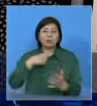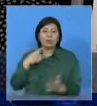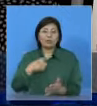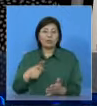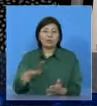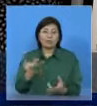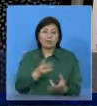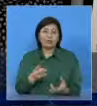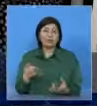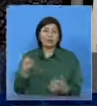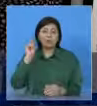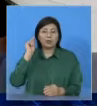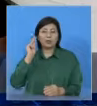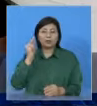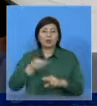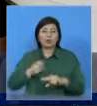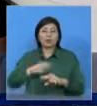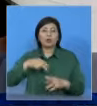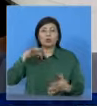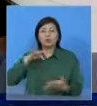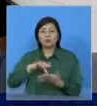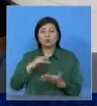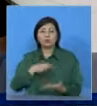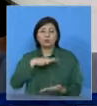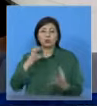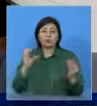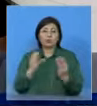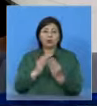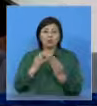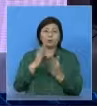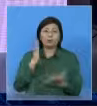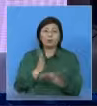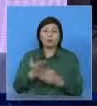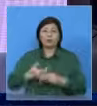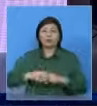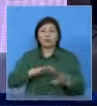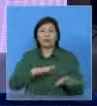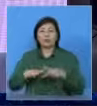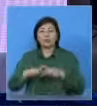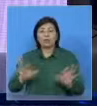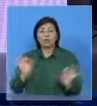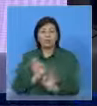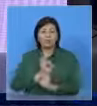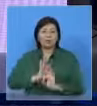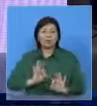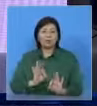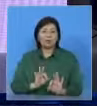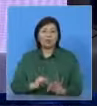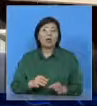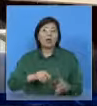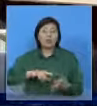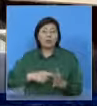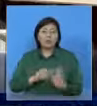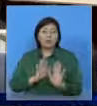келінге керектінің бәрін үйретіп жатқан осы орталық. Түрлі үйірмелері бар. Бүгінгі шарада ән айтылып, жай көңіл көтеру мақсатында